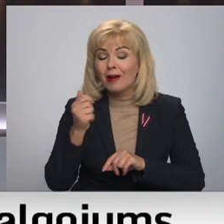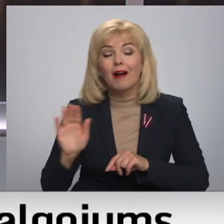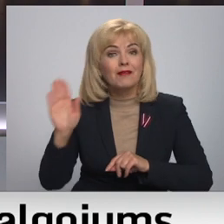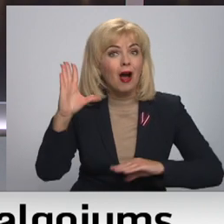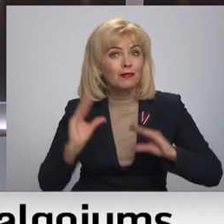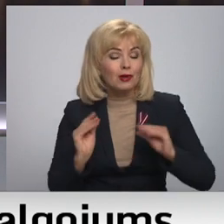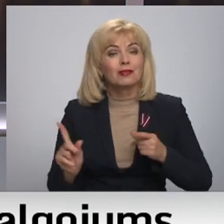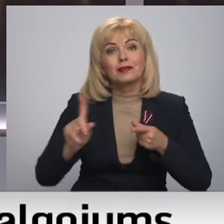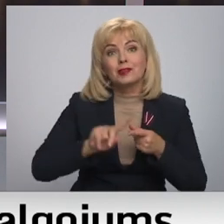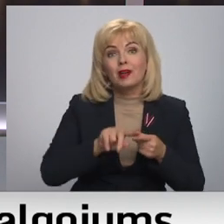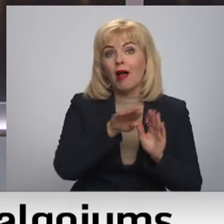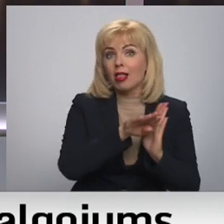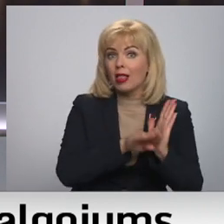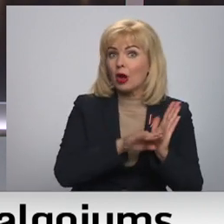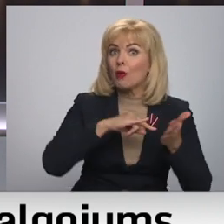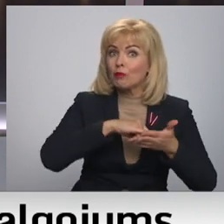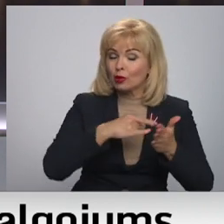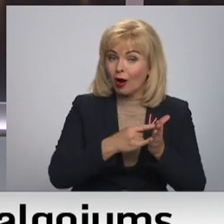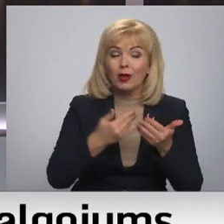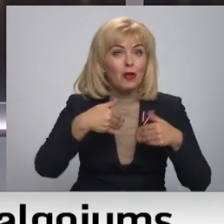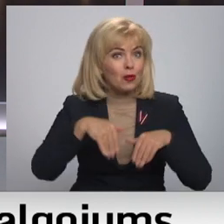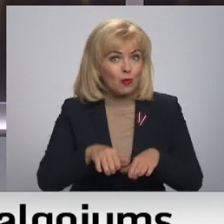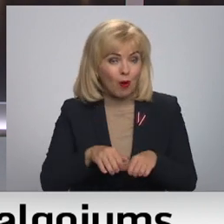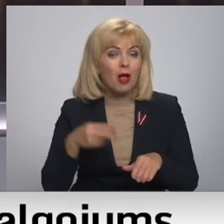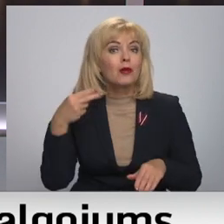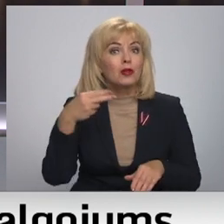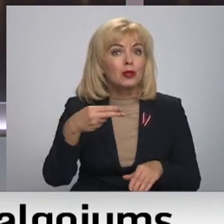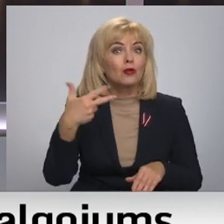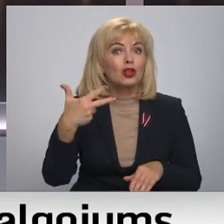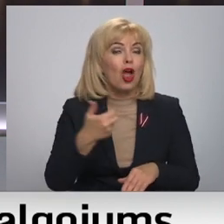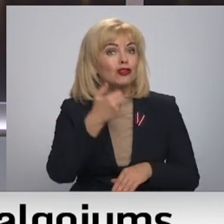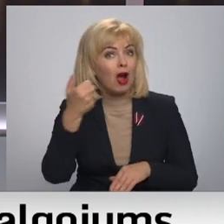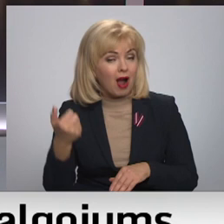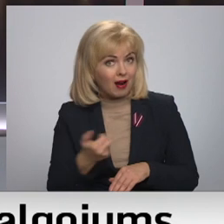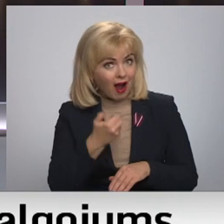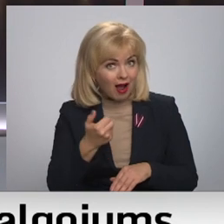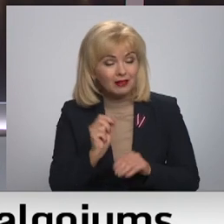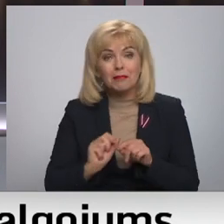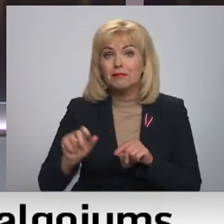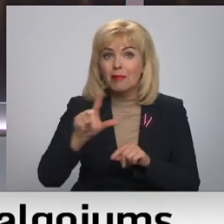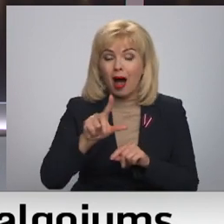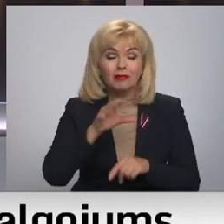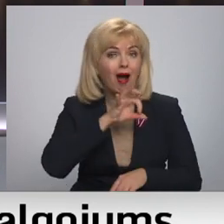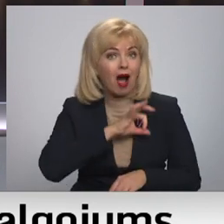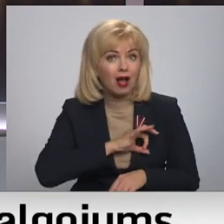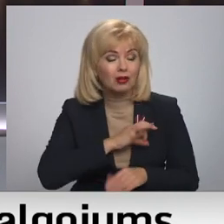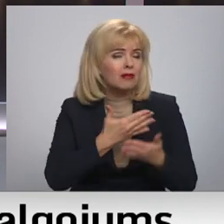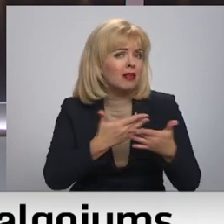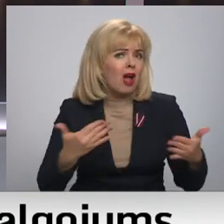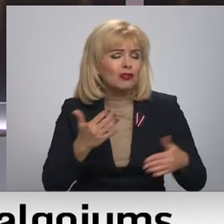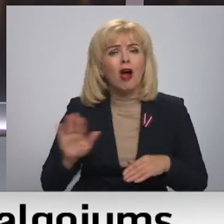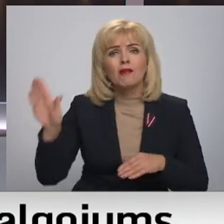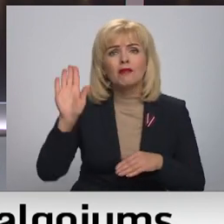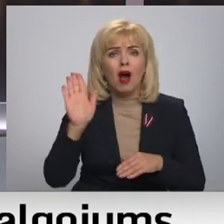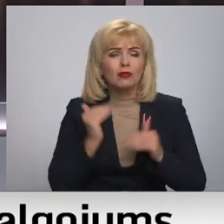budžetu saistītos likumprojektus un nolēma no 2023. Gada palielināt atalgojumu virknei valsts